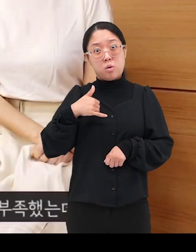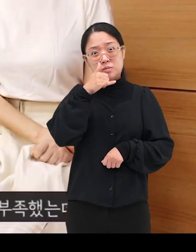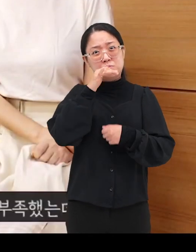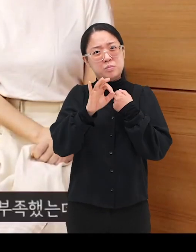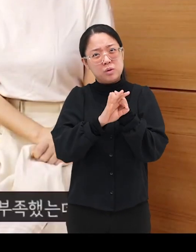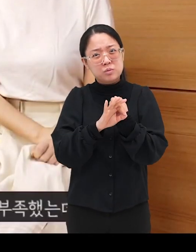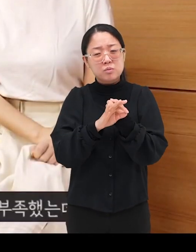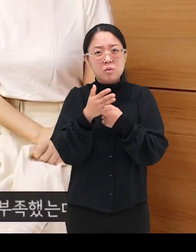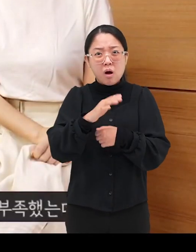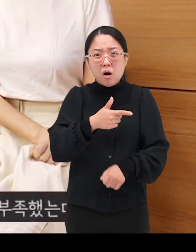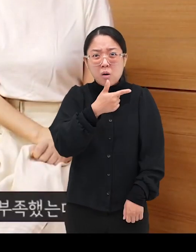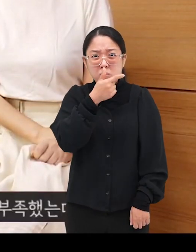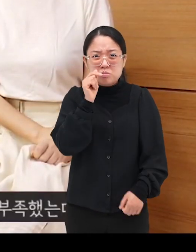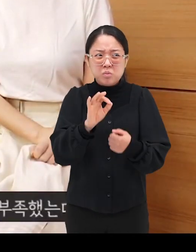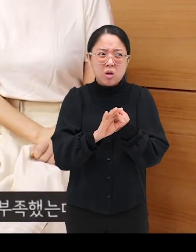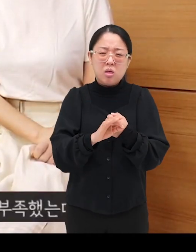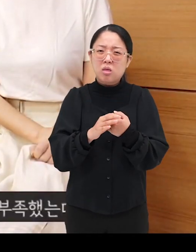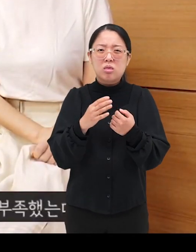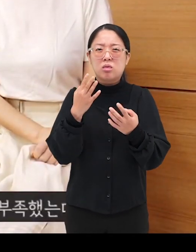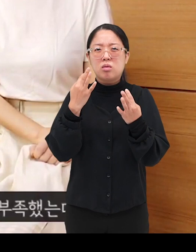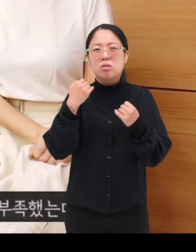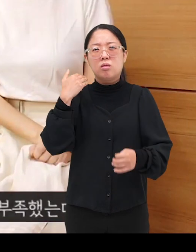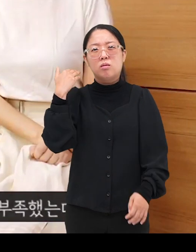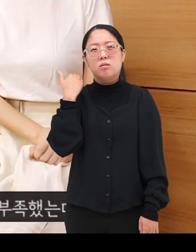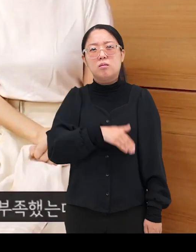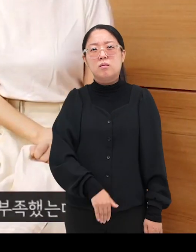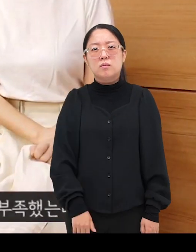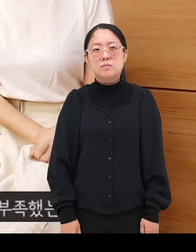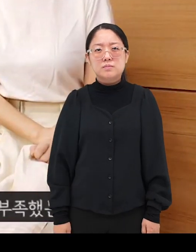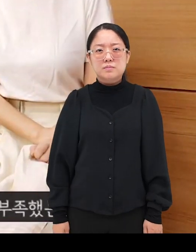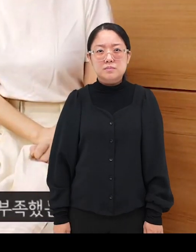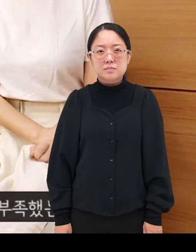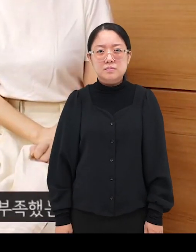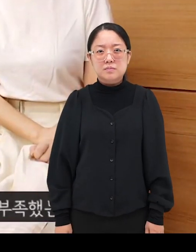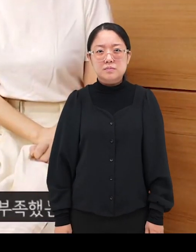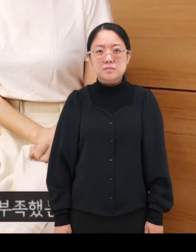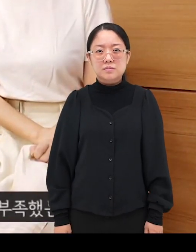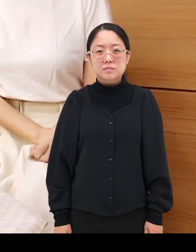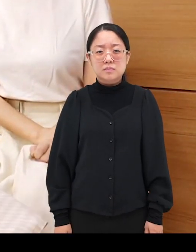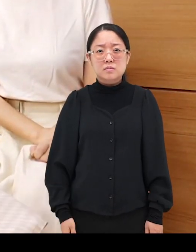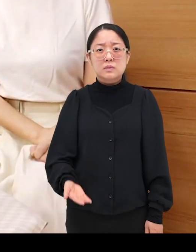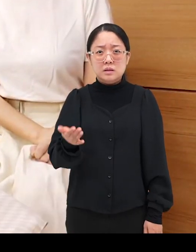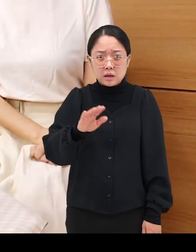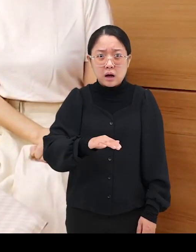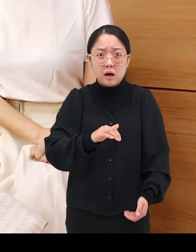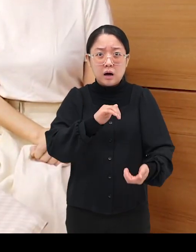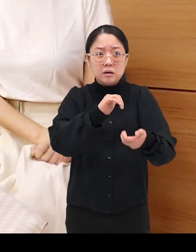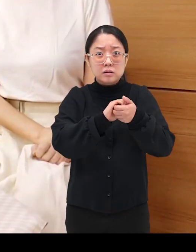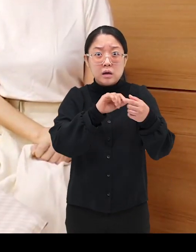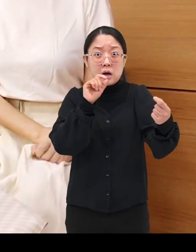시간이 여유가 있었다면 있고 부족하다면 많이 부족했는데